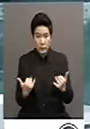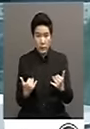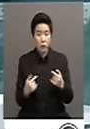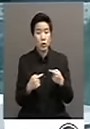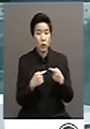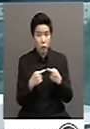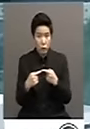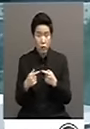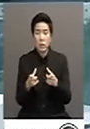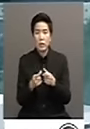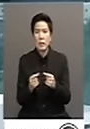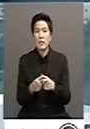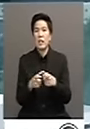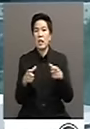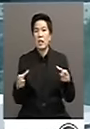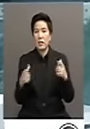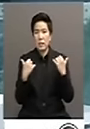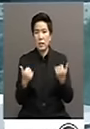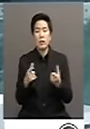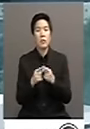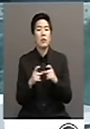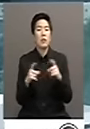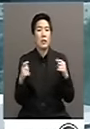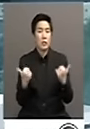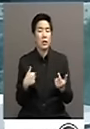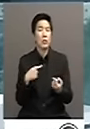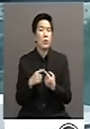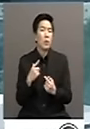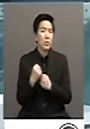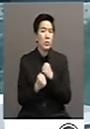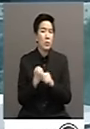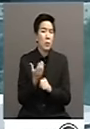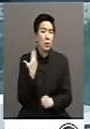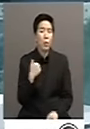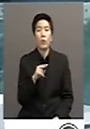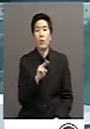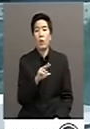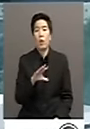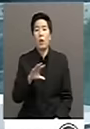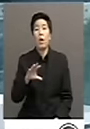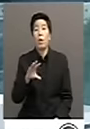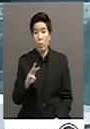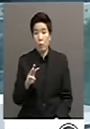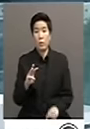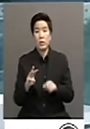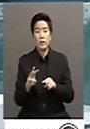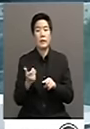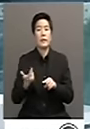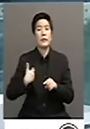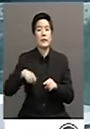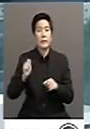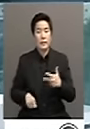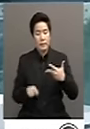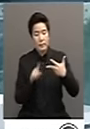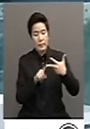ไปต่อกันที่คดีความใหญ่คดีนี้ฮะที่มีการพูดถึงกันมาตั้งแต่ปี2556นะครับวันนี้ศาลชั้นต้นมีค